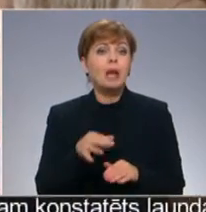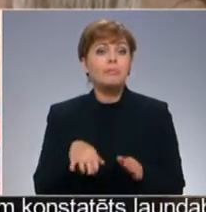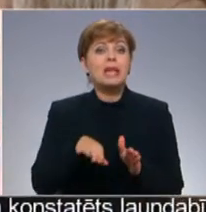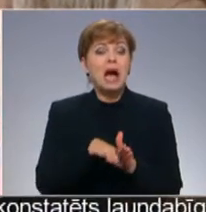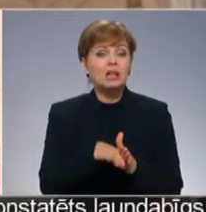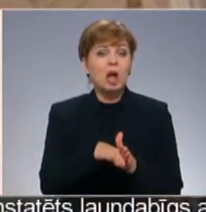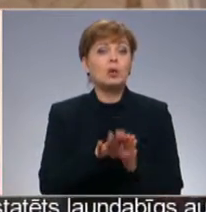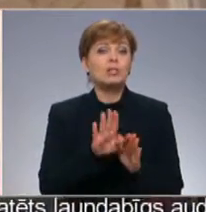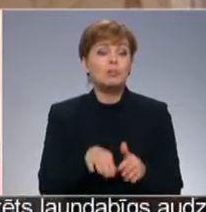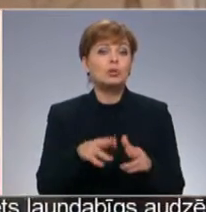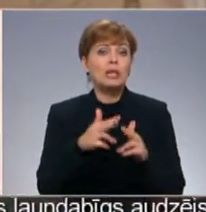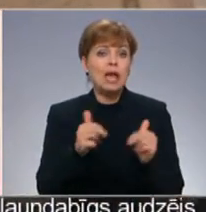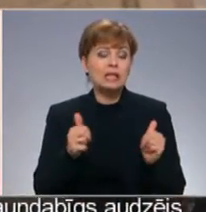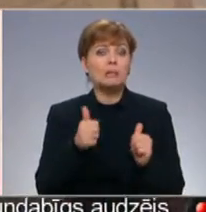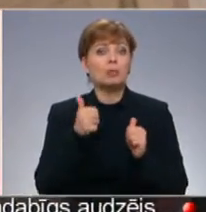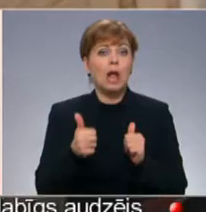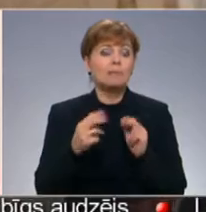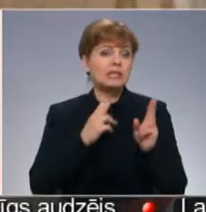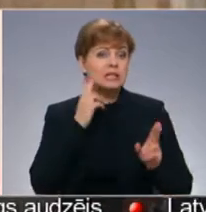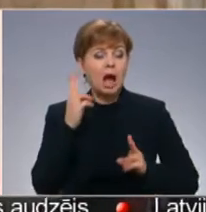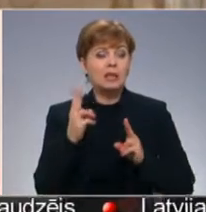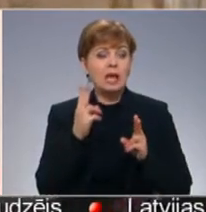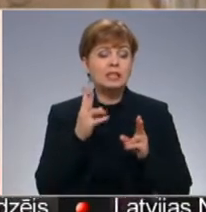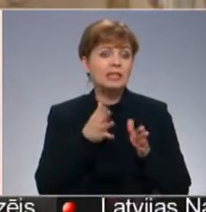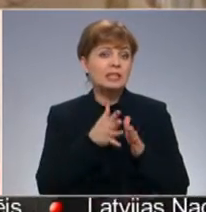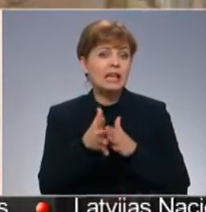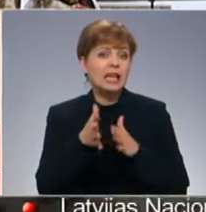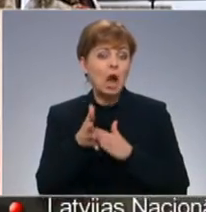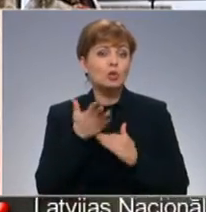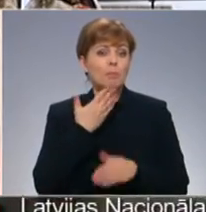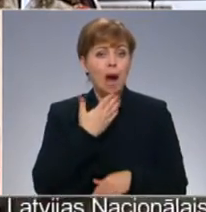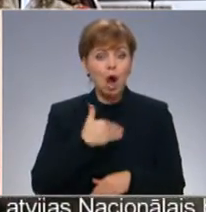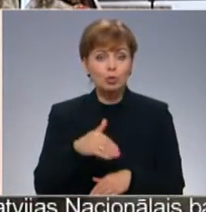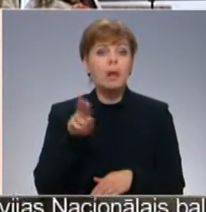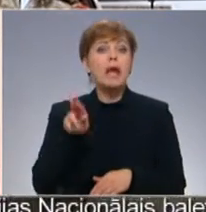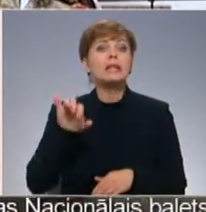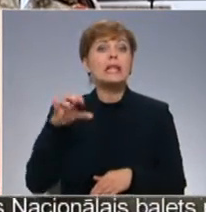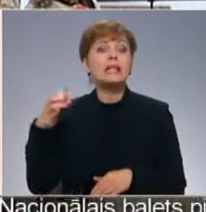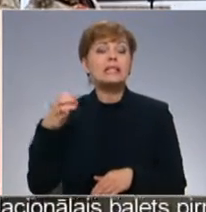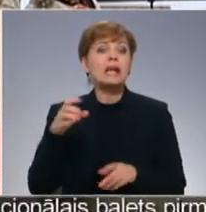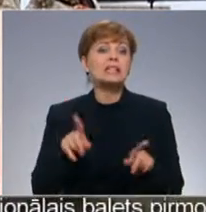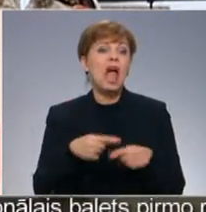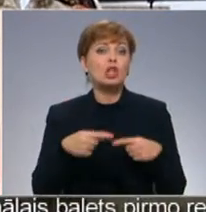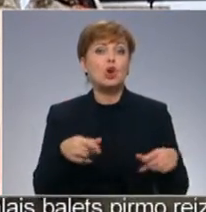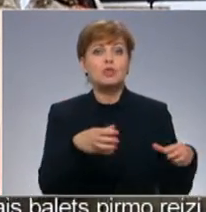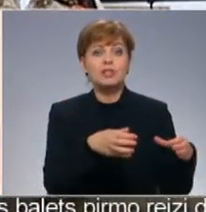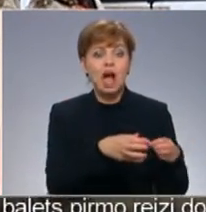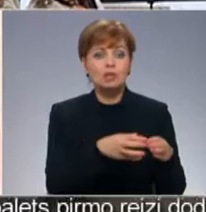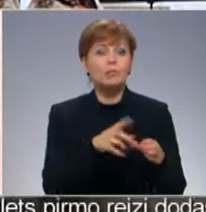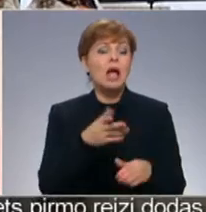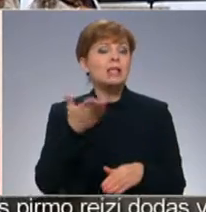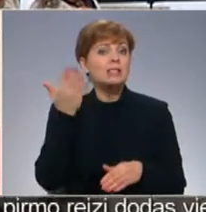ieraksts būtu vienkārši skaniski tīrāks, dzidrāks un baudāmāks. Nīces etnogrāfiskais ansamblis ir viens